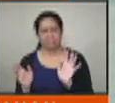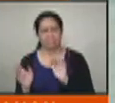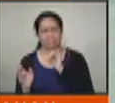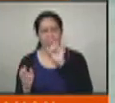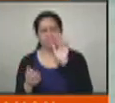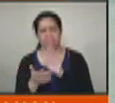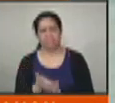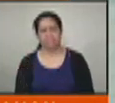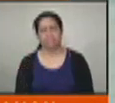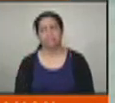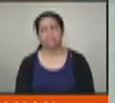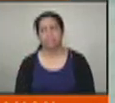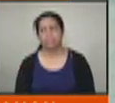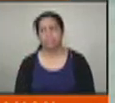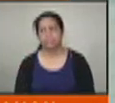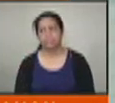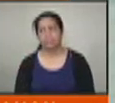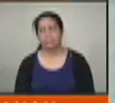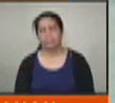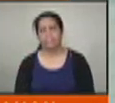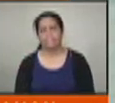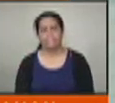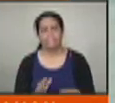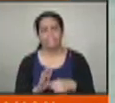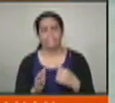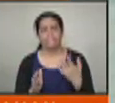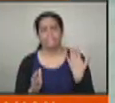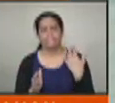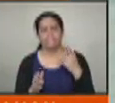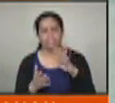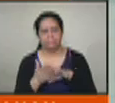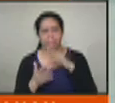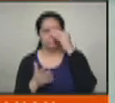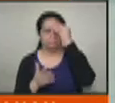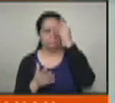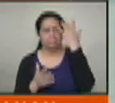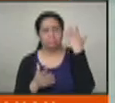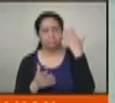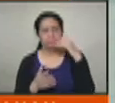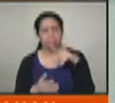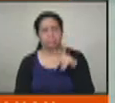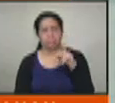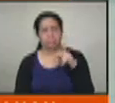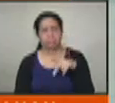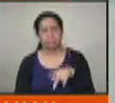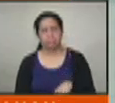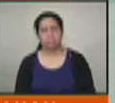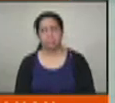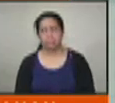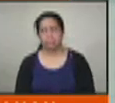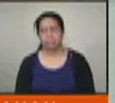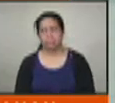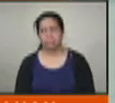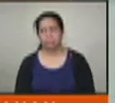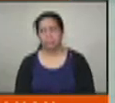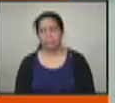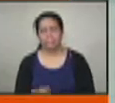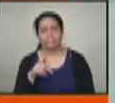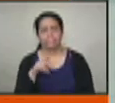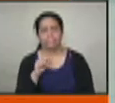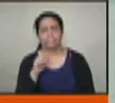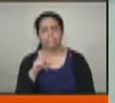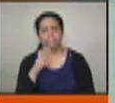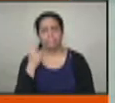sa emergency room. Kasi madalas na po yan, isang beses na ano na ako, inaipit na po ako sa PNP. Saan mo? Sa